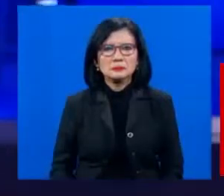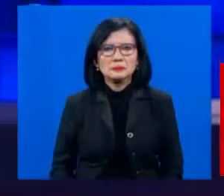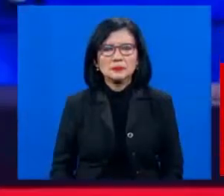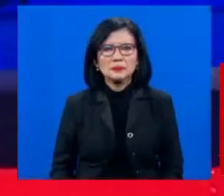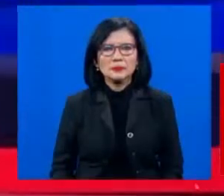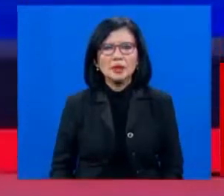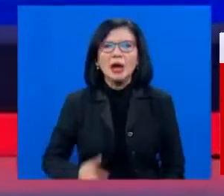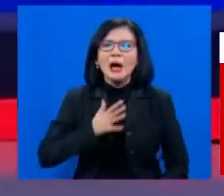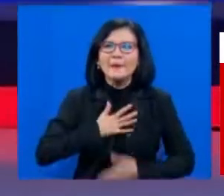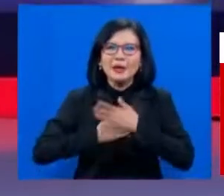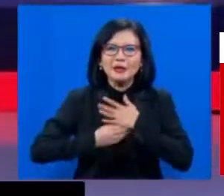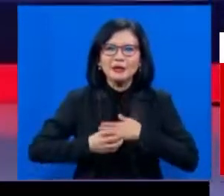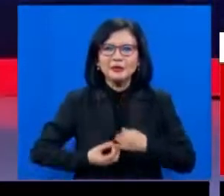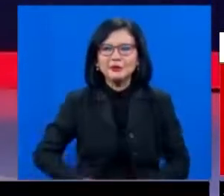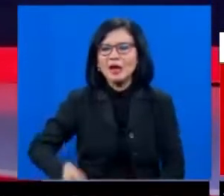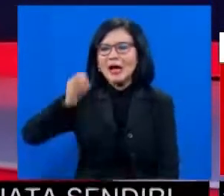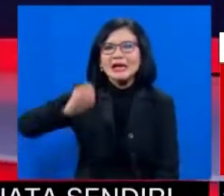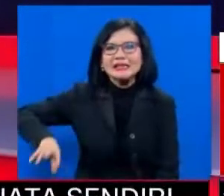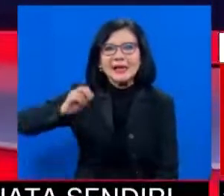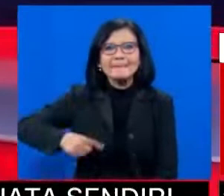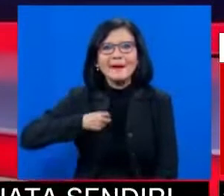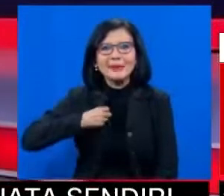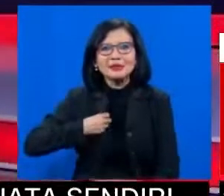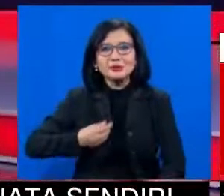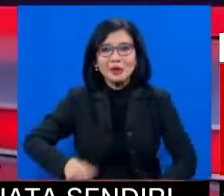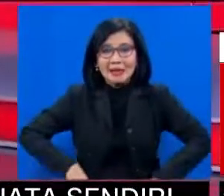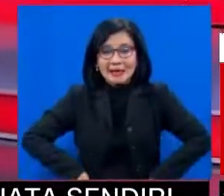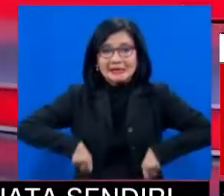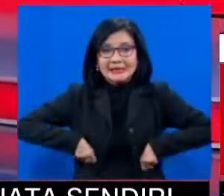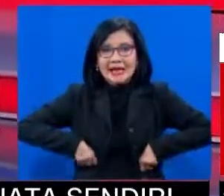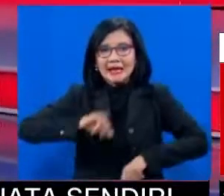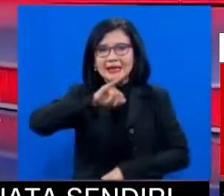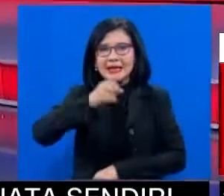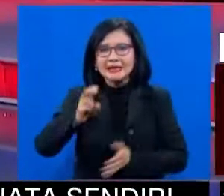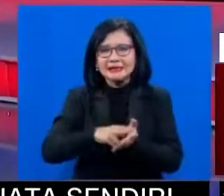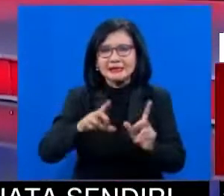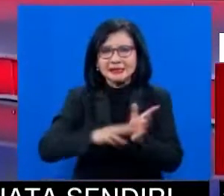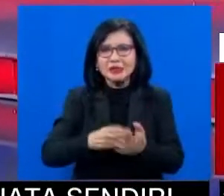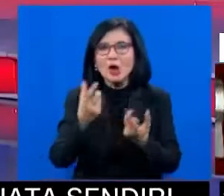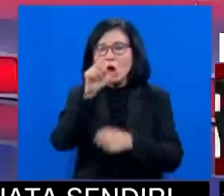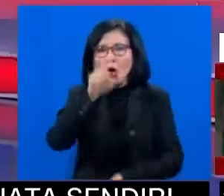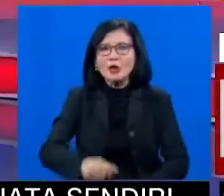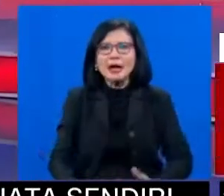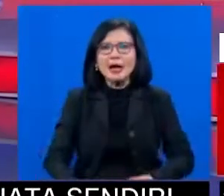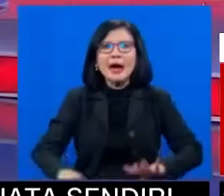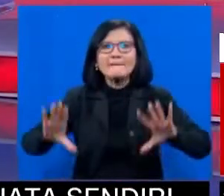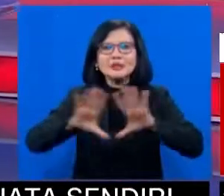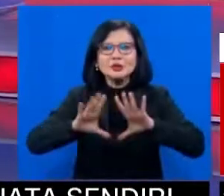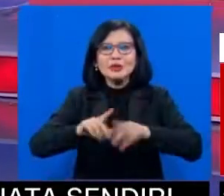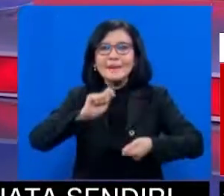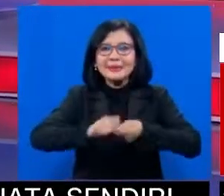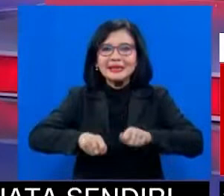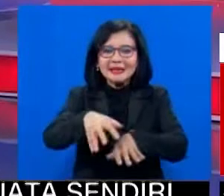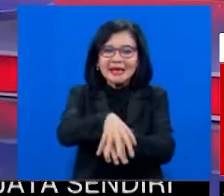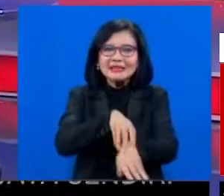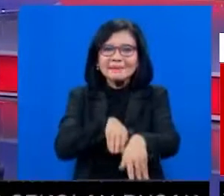Prihatin dengan banyaknya limbah pakaian terutama celana jeans membuat seorang warga Kabupaten Mojokerto Jawa Timur berkreasi membuat sepatu